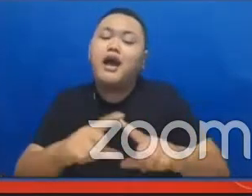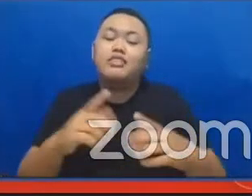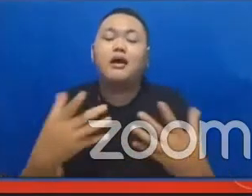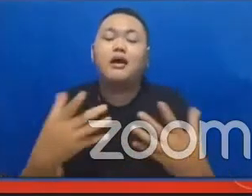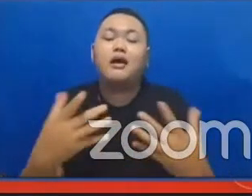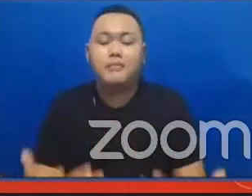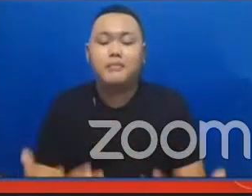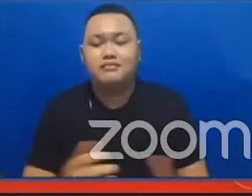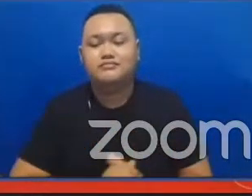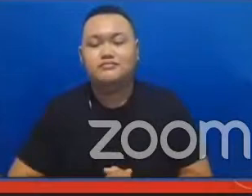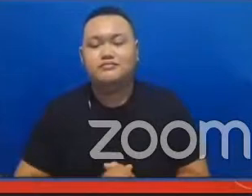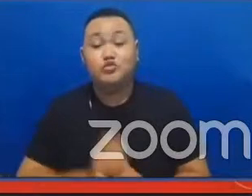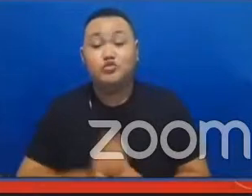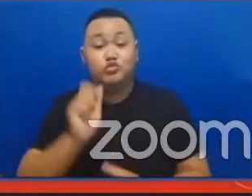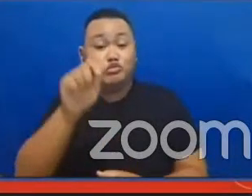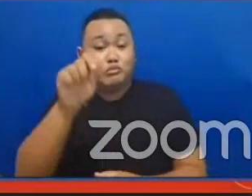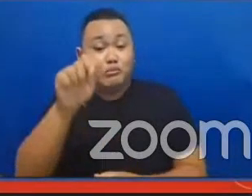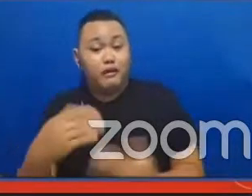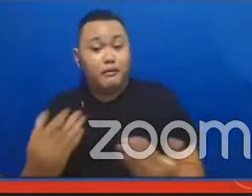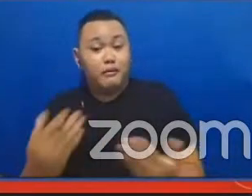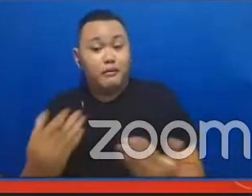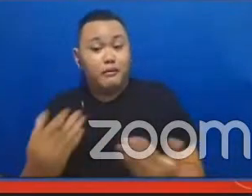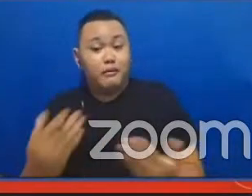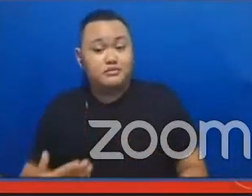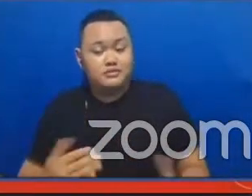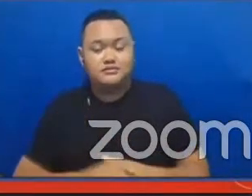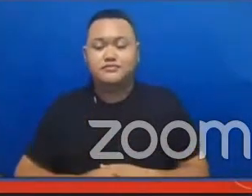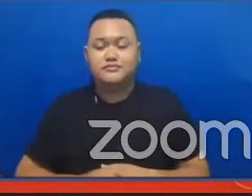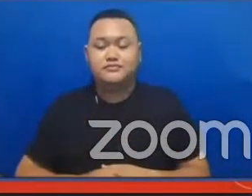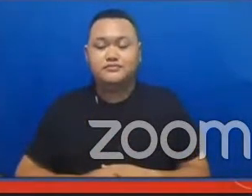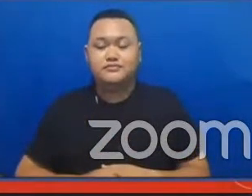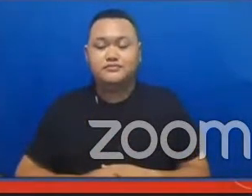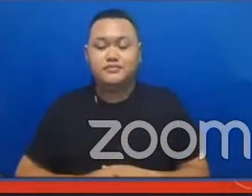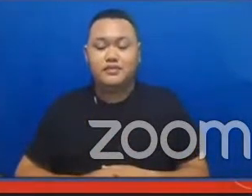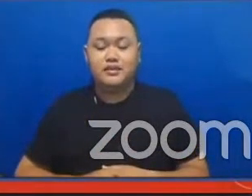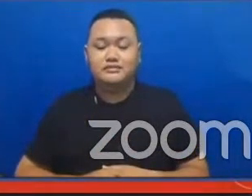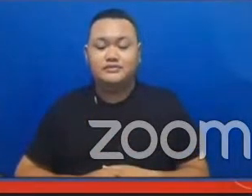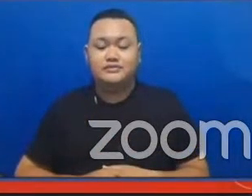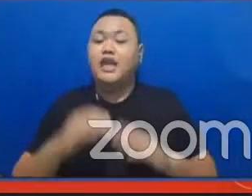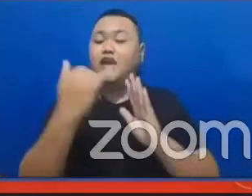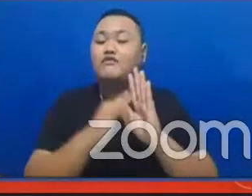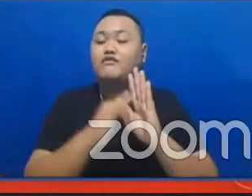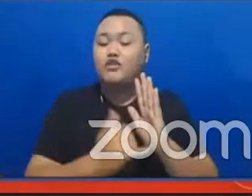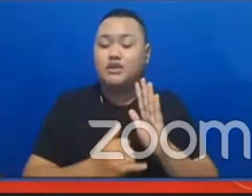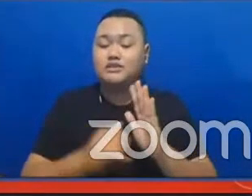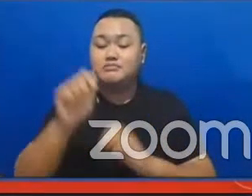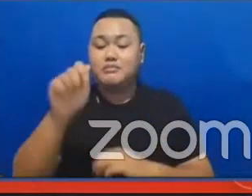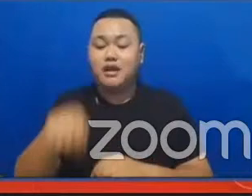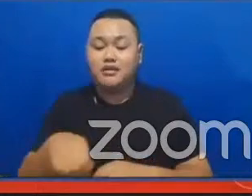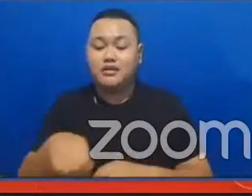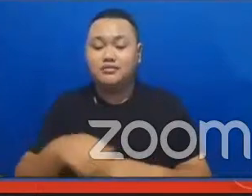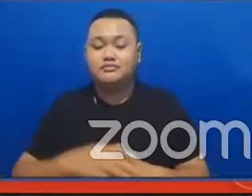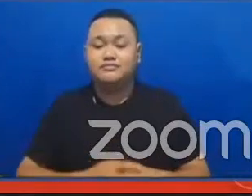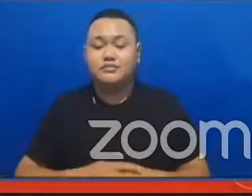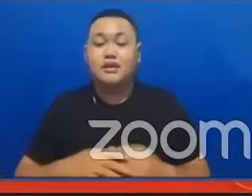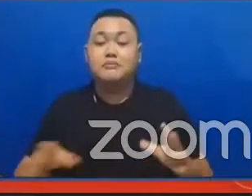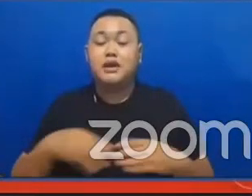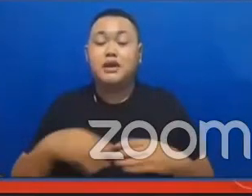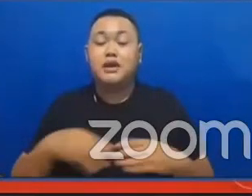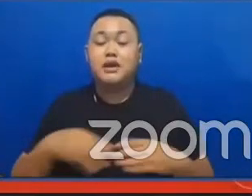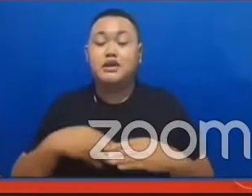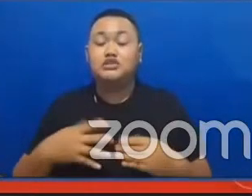buat aplikasi tersebut. Yang ketiga adalah evaluasi penggunaan, ini yang paling penting. Bagaimana kita bisa